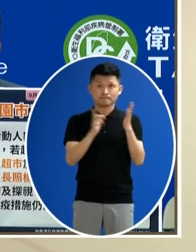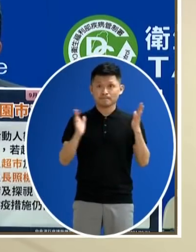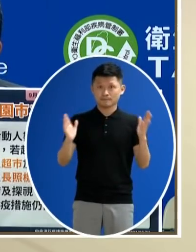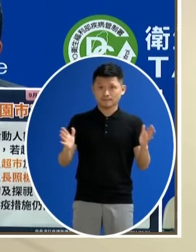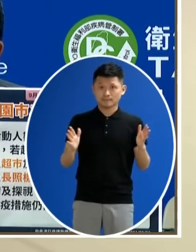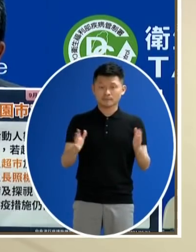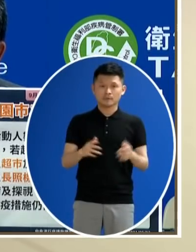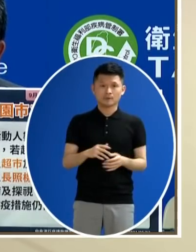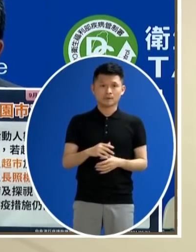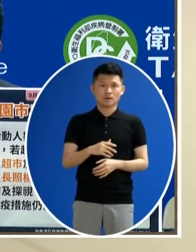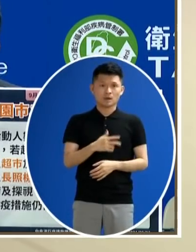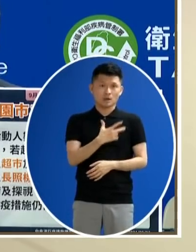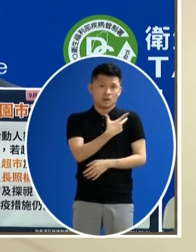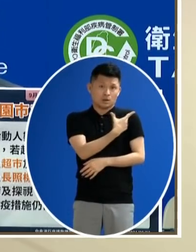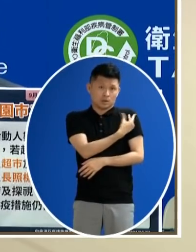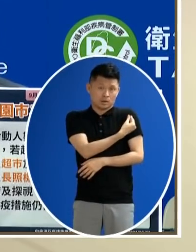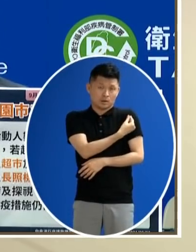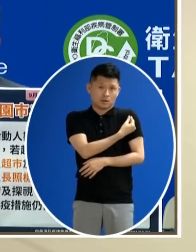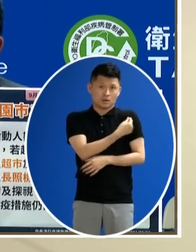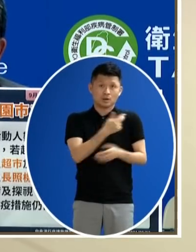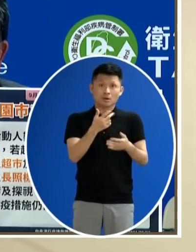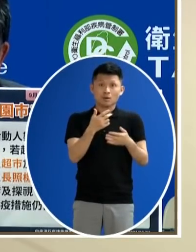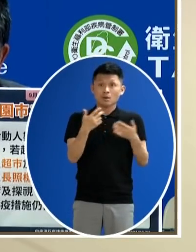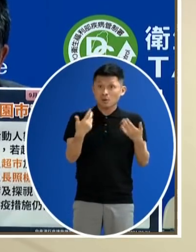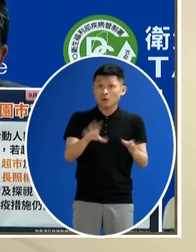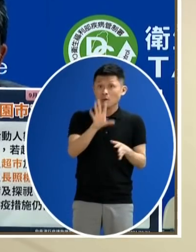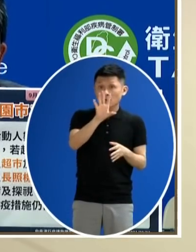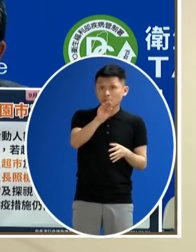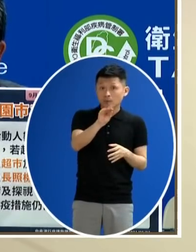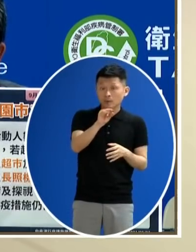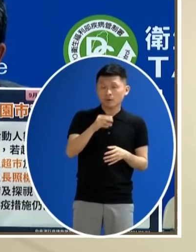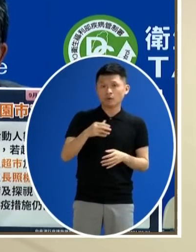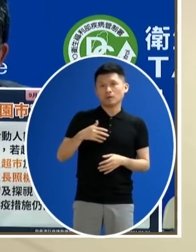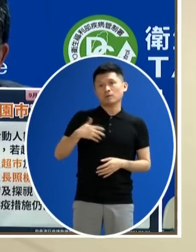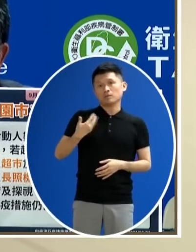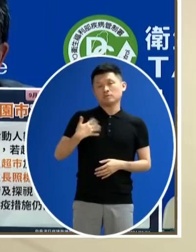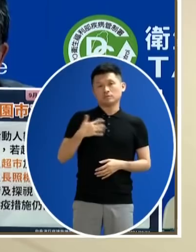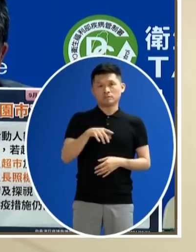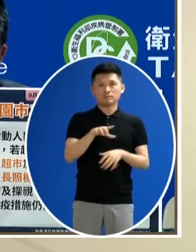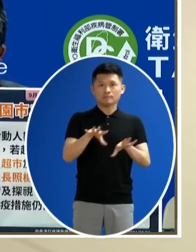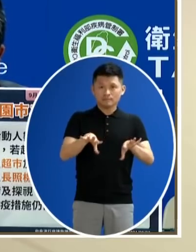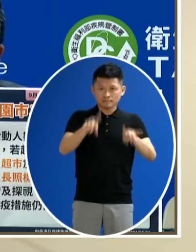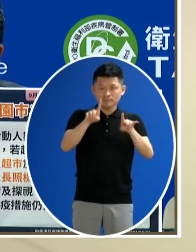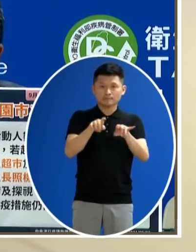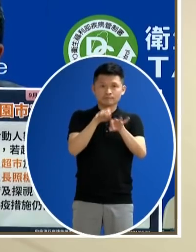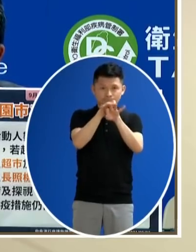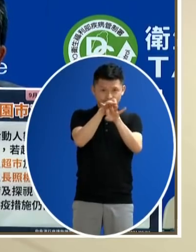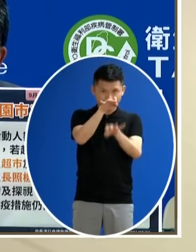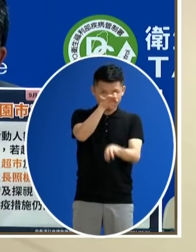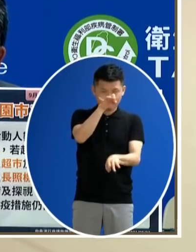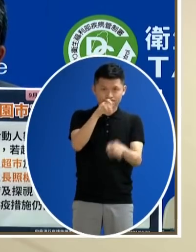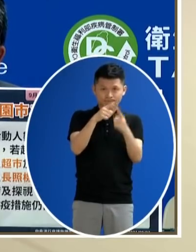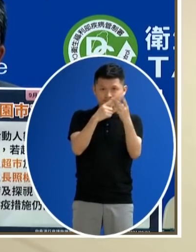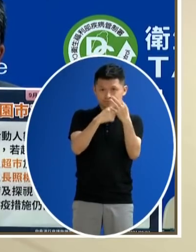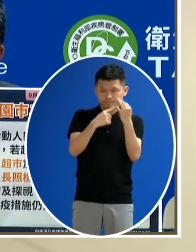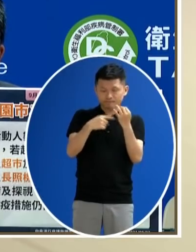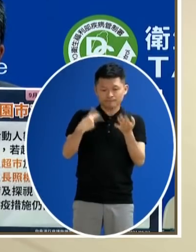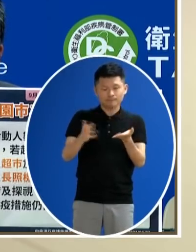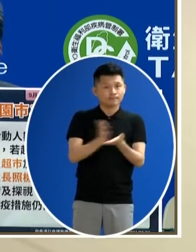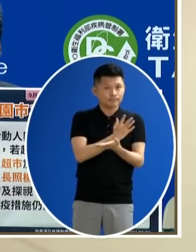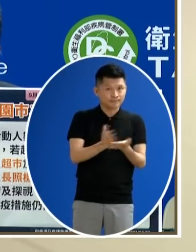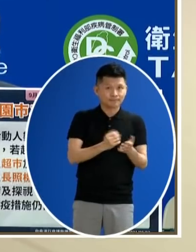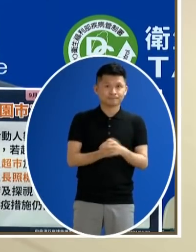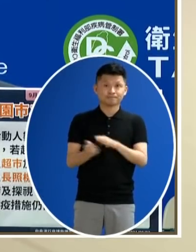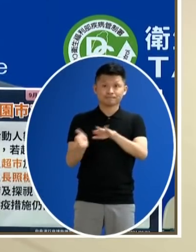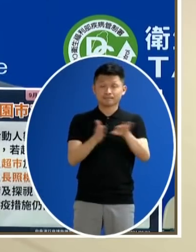是有人已经打过了哈，这也不知道，所以要请他们先造册，我们才能够做好这个相关的评估。然后第二个